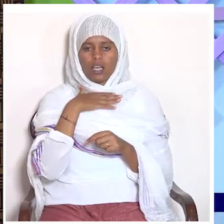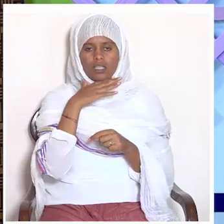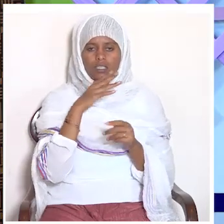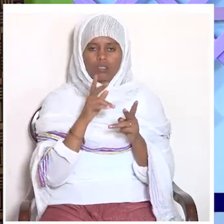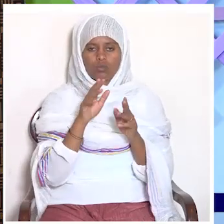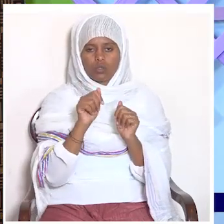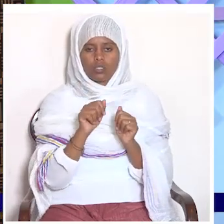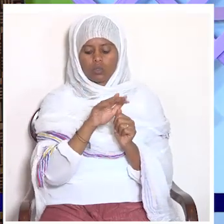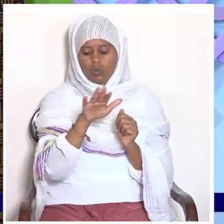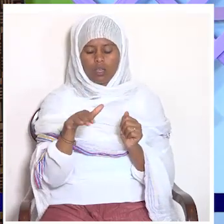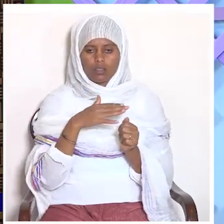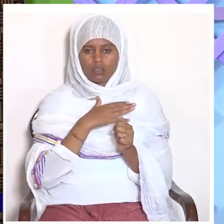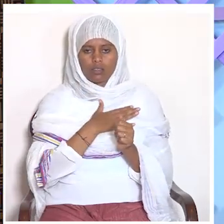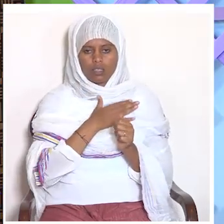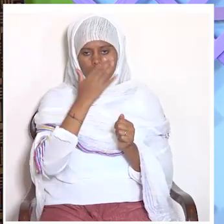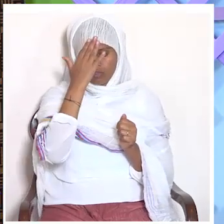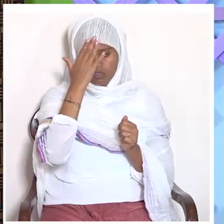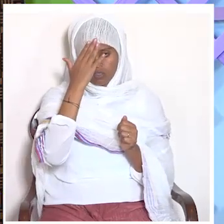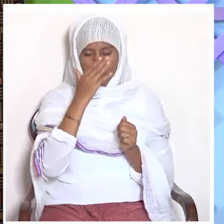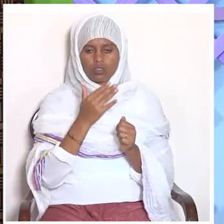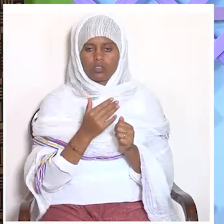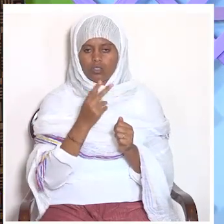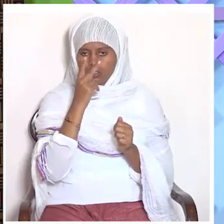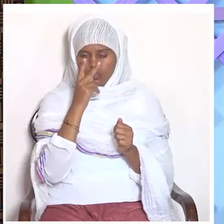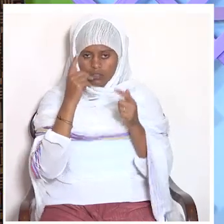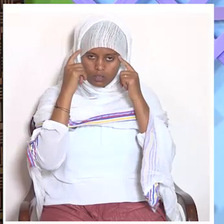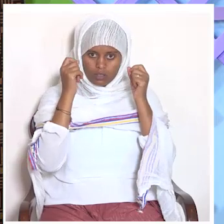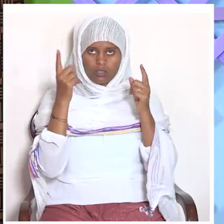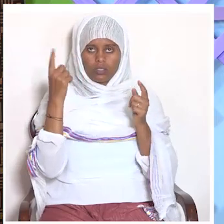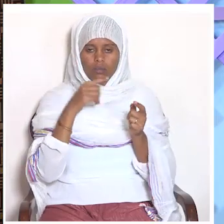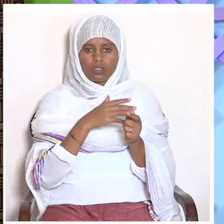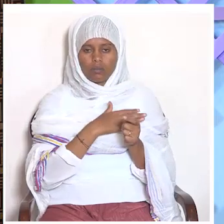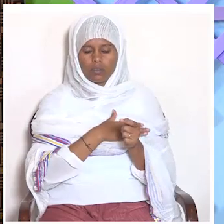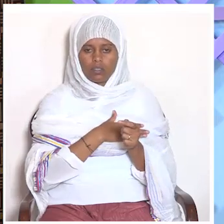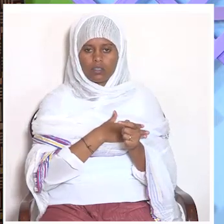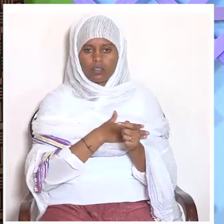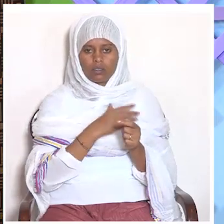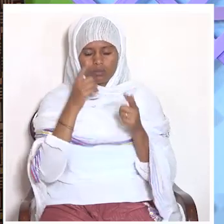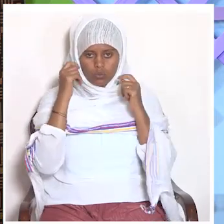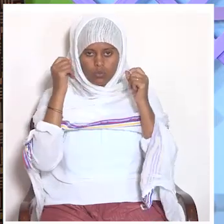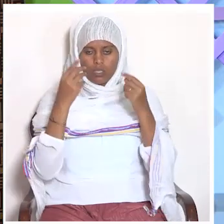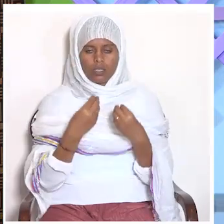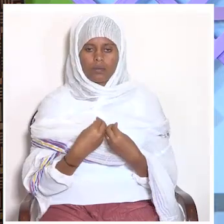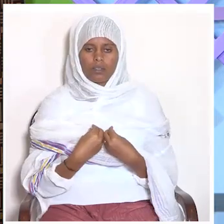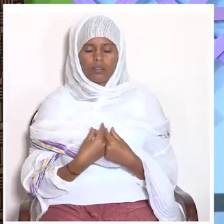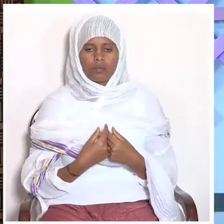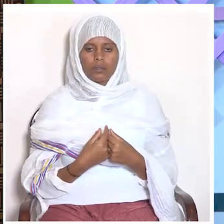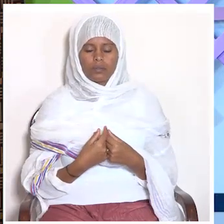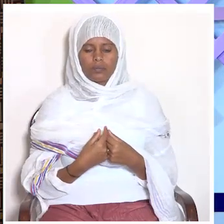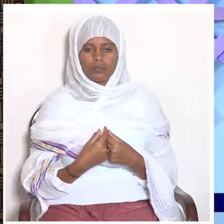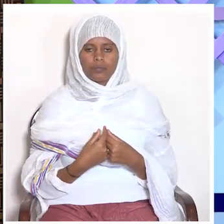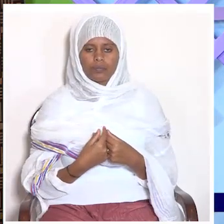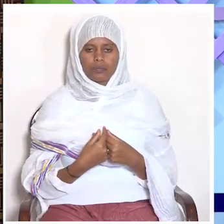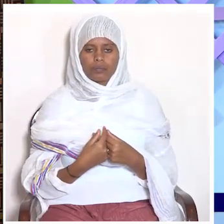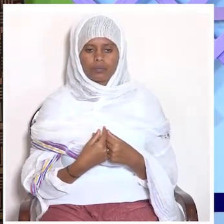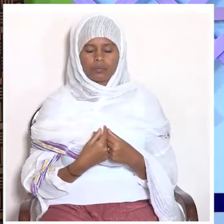زمصت اده مخانا كلاتنا كنفلتن كنغنزبن اغزابير املاح مستعالو